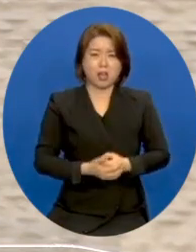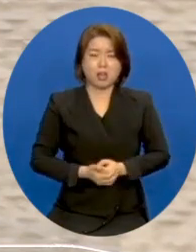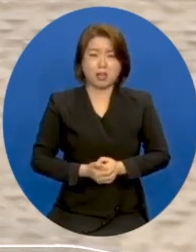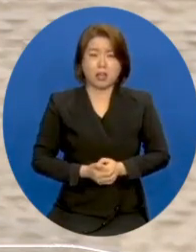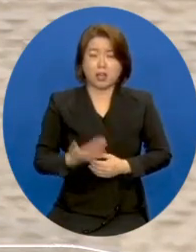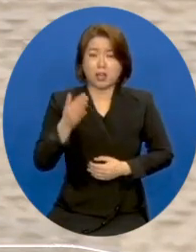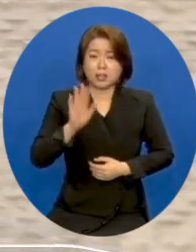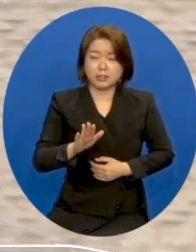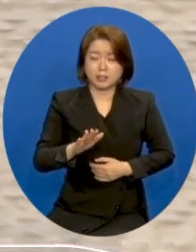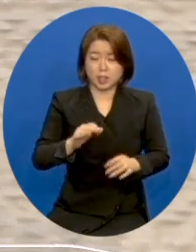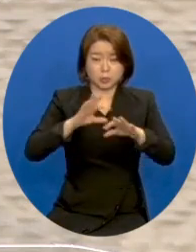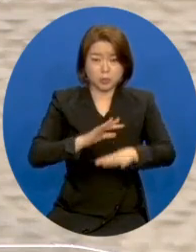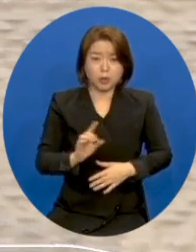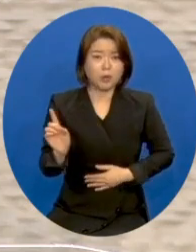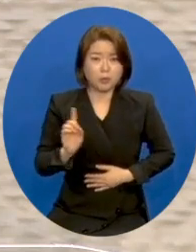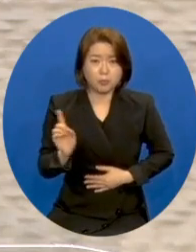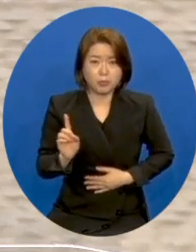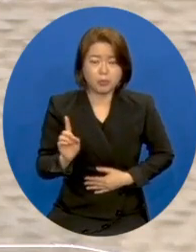그런데 참 놀랍게도